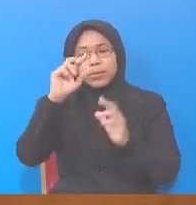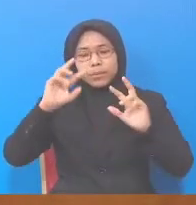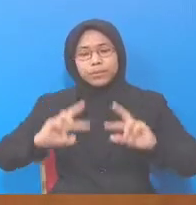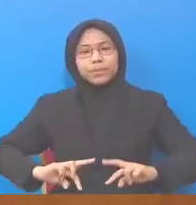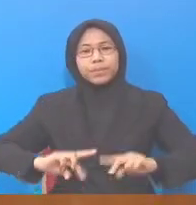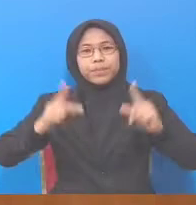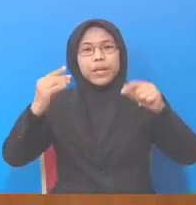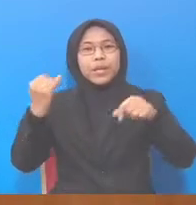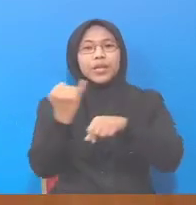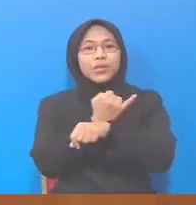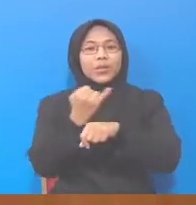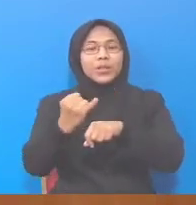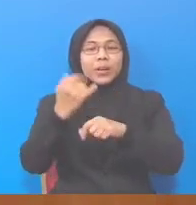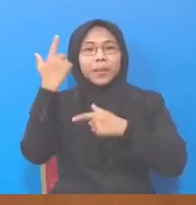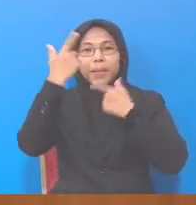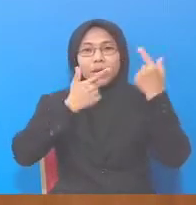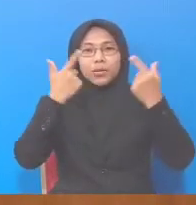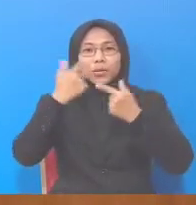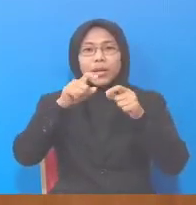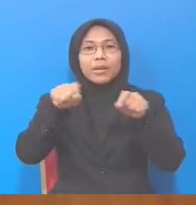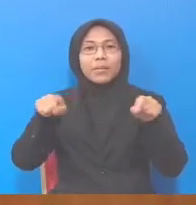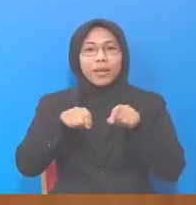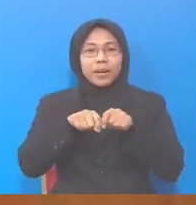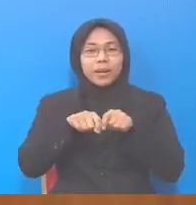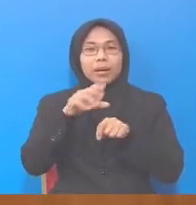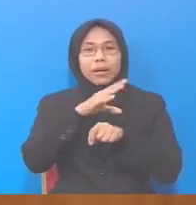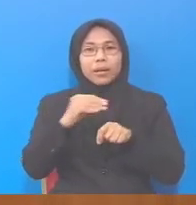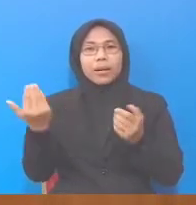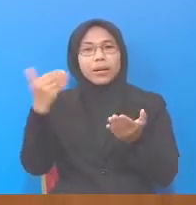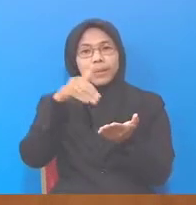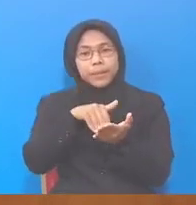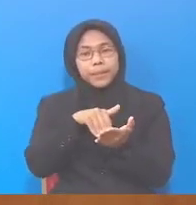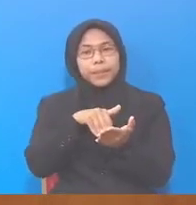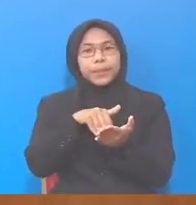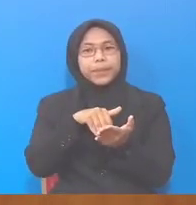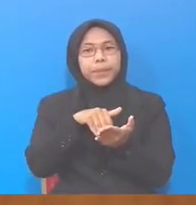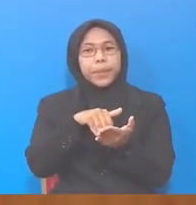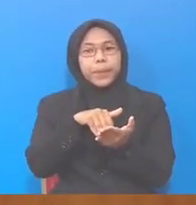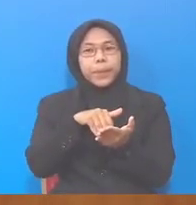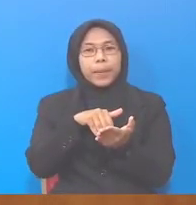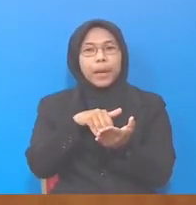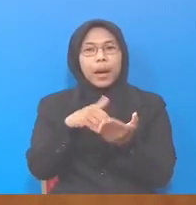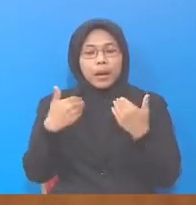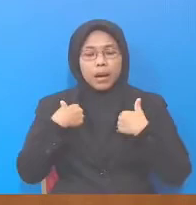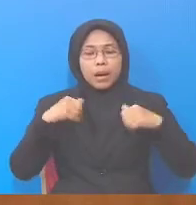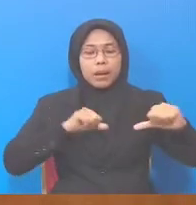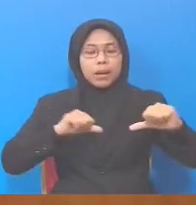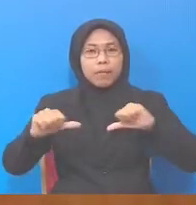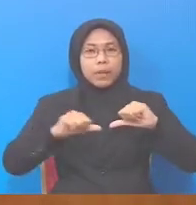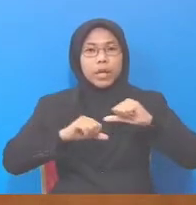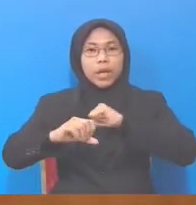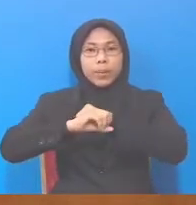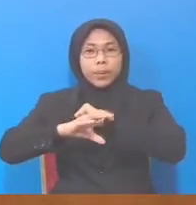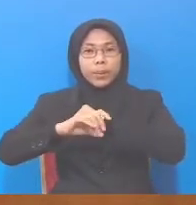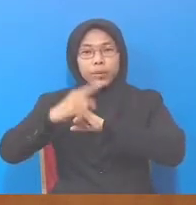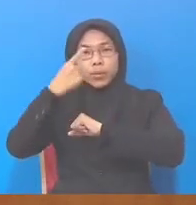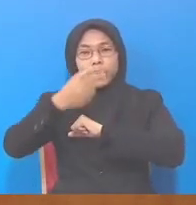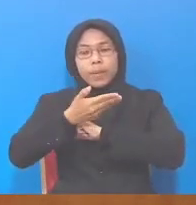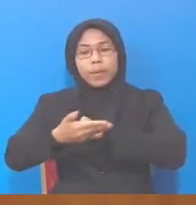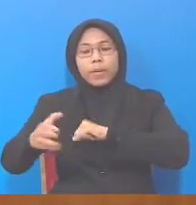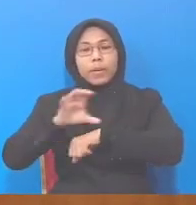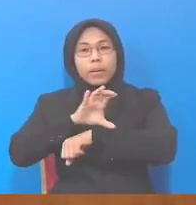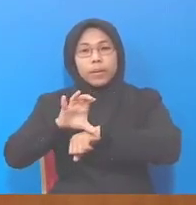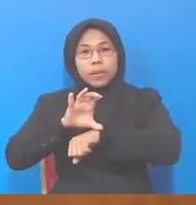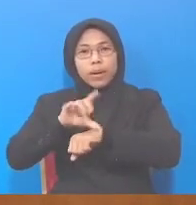mempertingkatkan industri pelancongan tepatan disamping uh activity promosi produk-produk